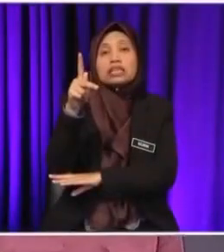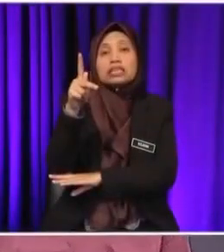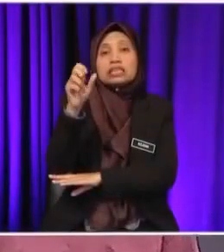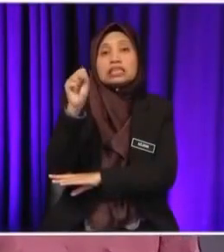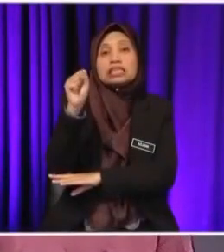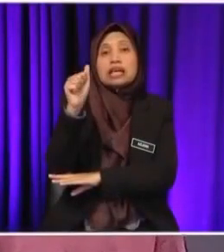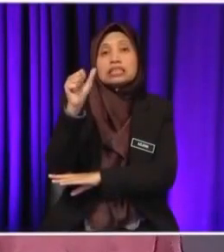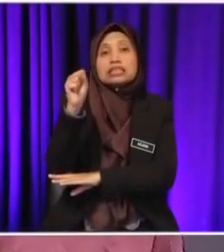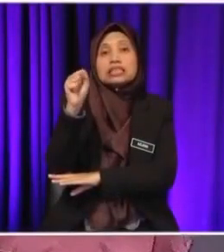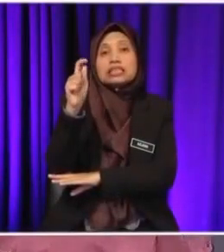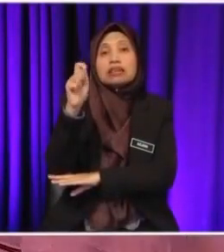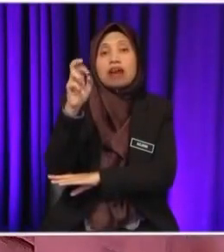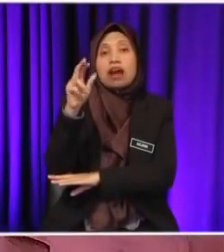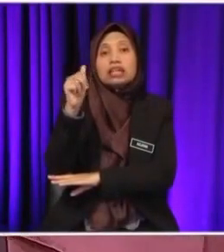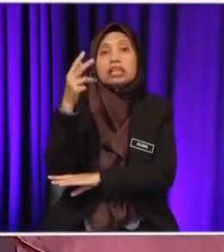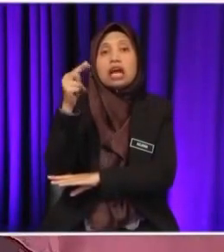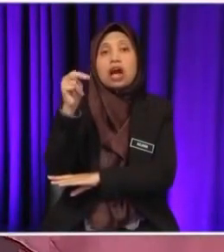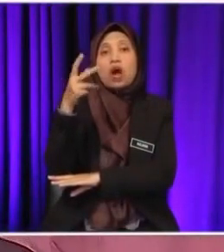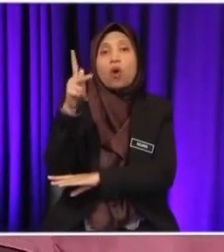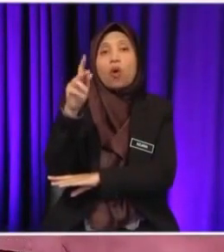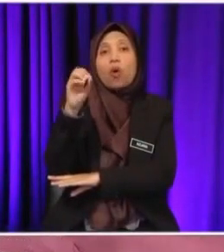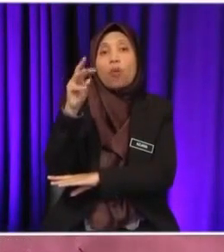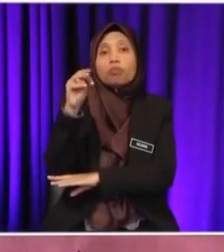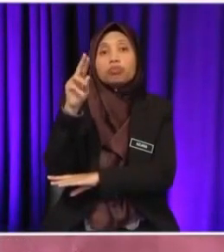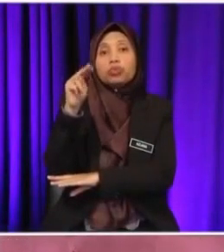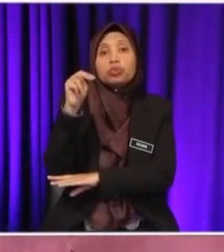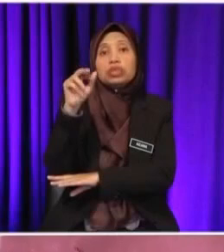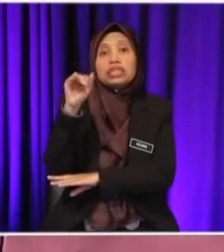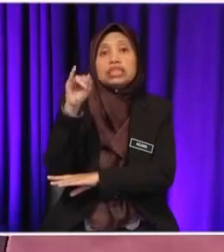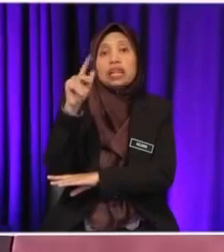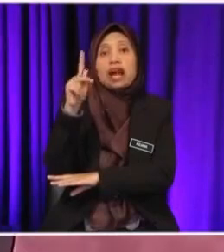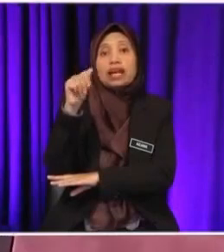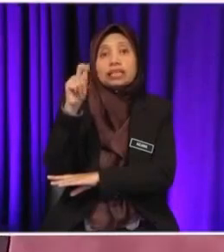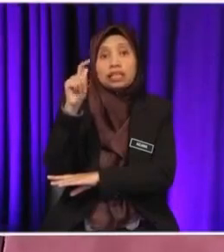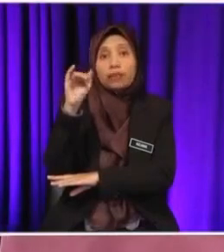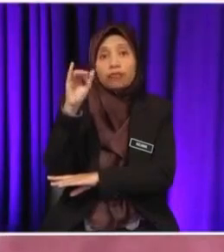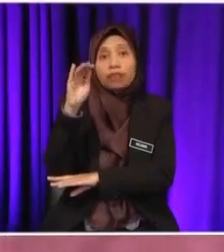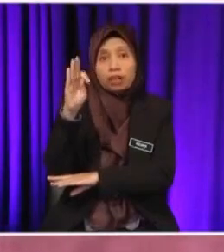res judi carta. Okey. Sebelum kita pergi mengupas atau